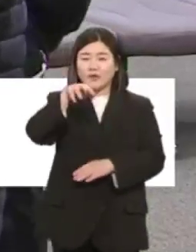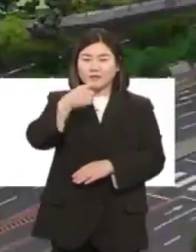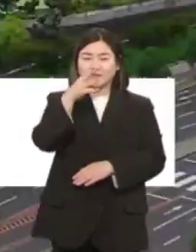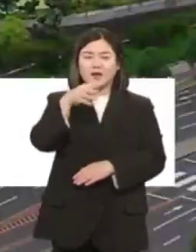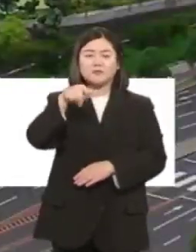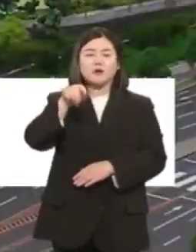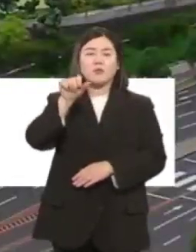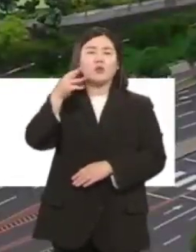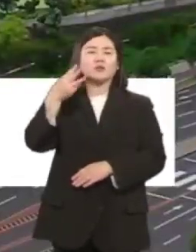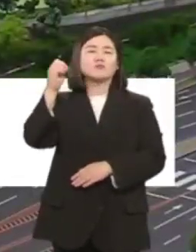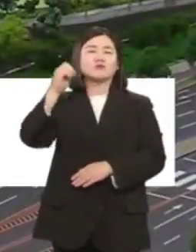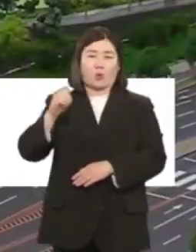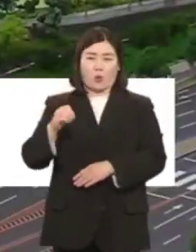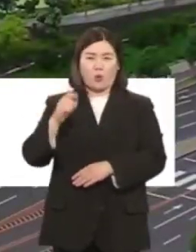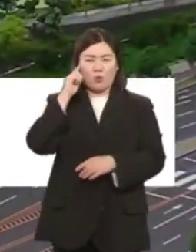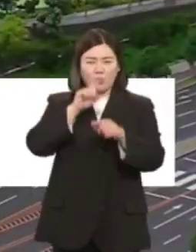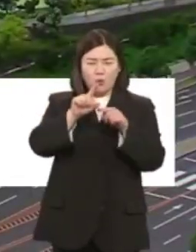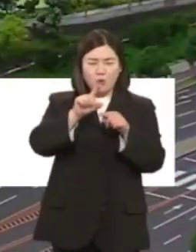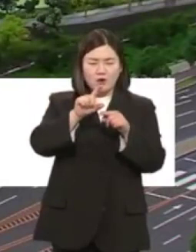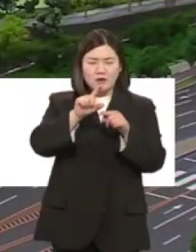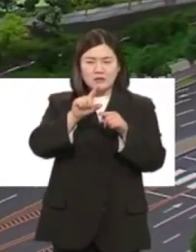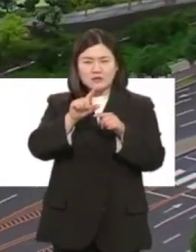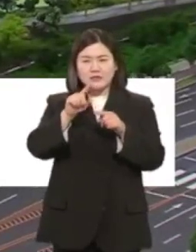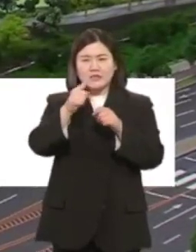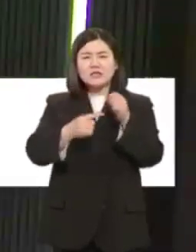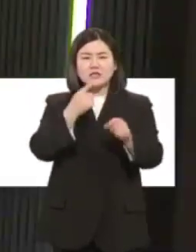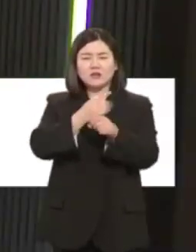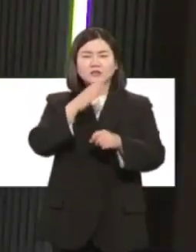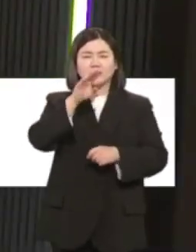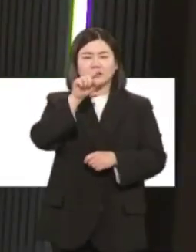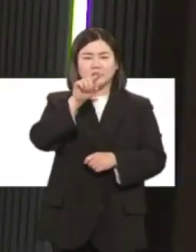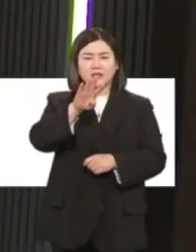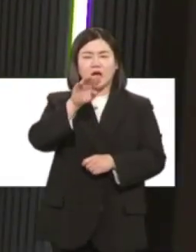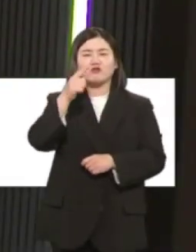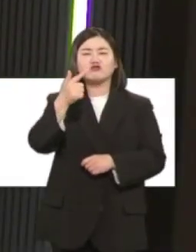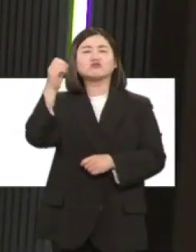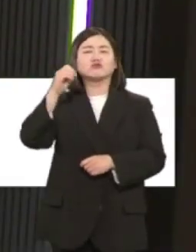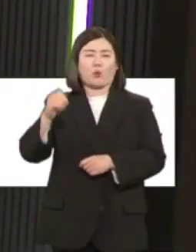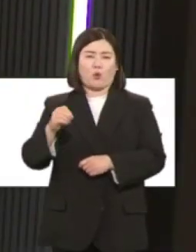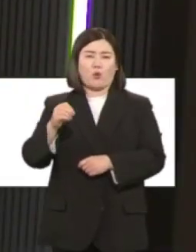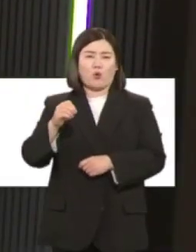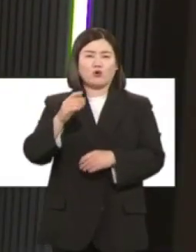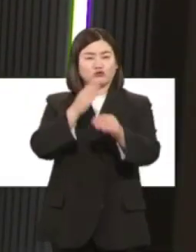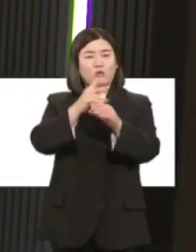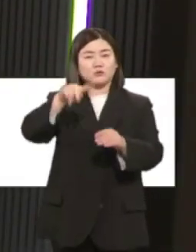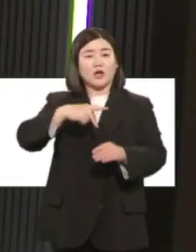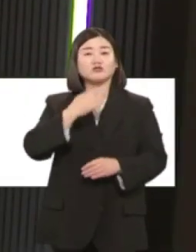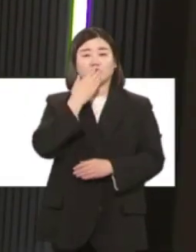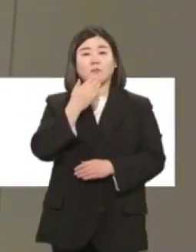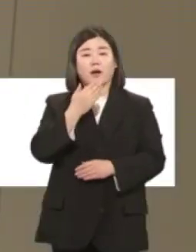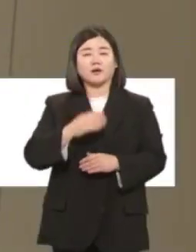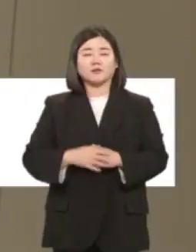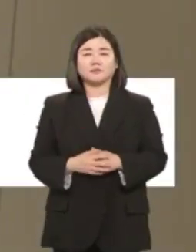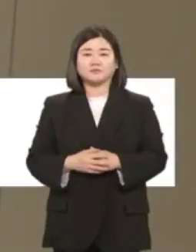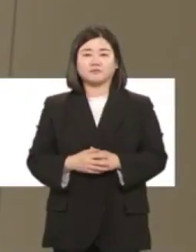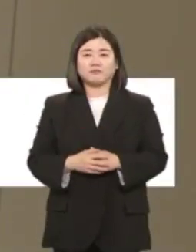3.53%인 점을 고려하면 연 4.46% 금리로 중도금 대출을 받을 수 있을 전망입니다